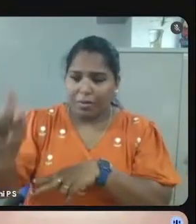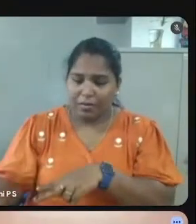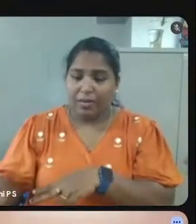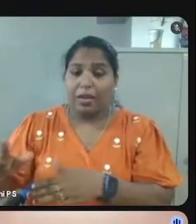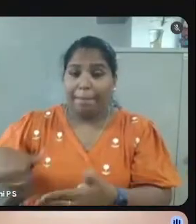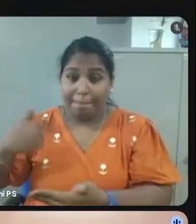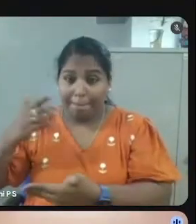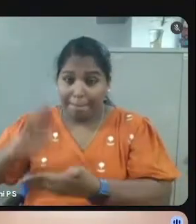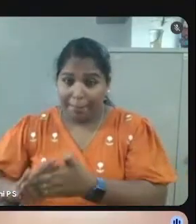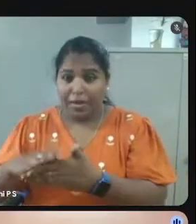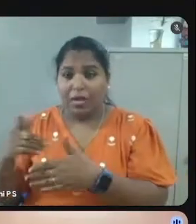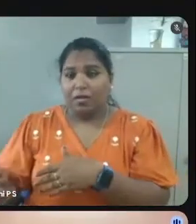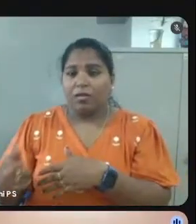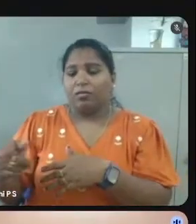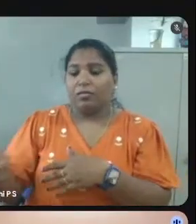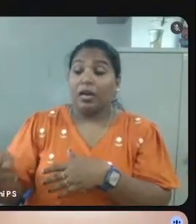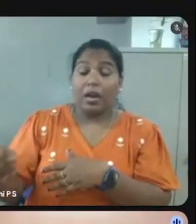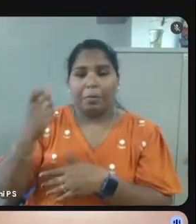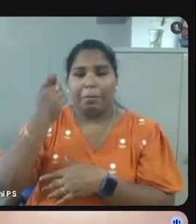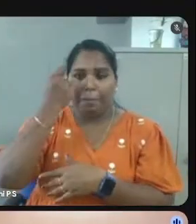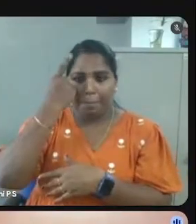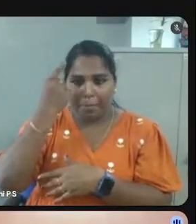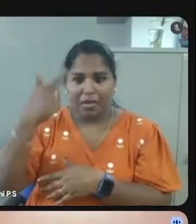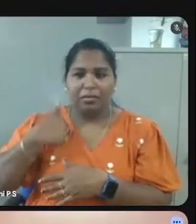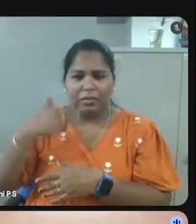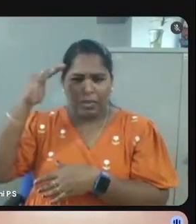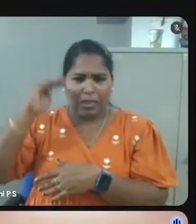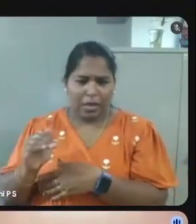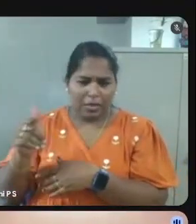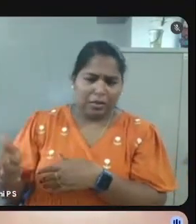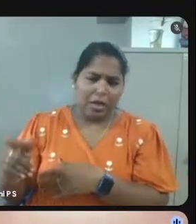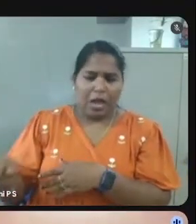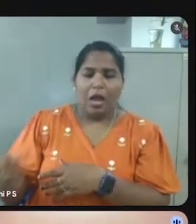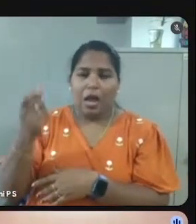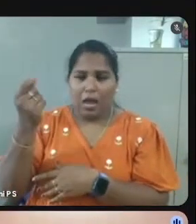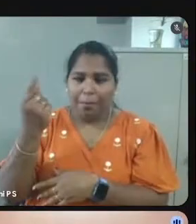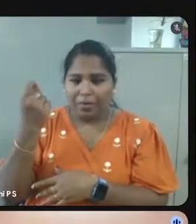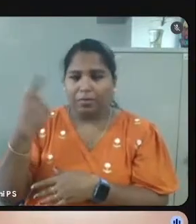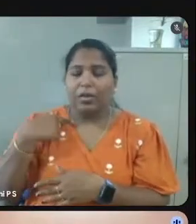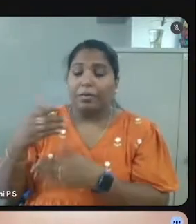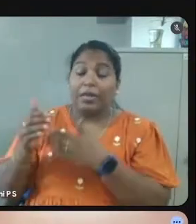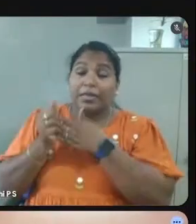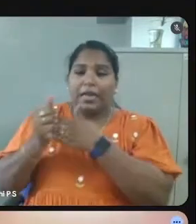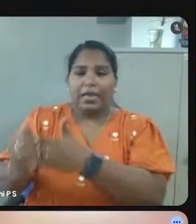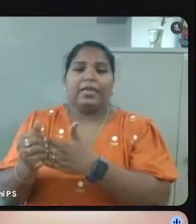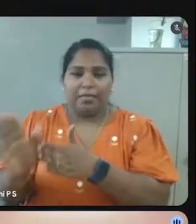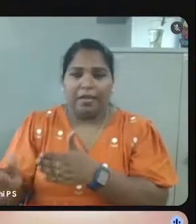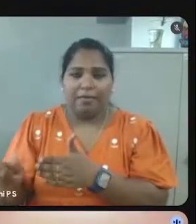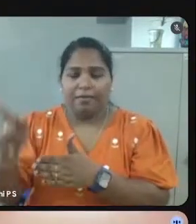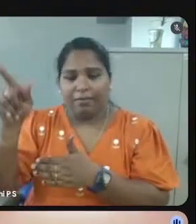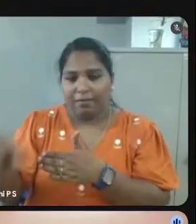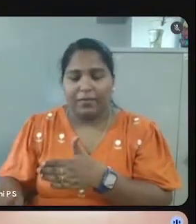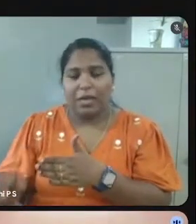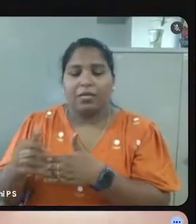കഴിക്കുമ്പോ പിന്നെ കുറച്ച് ഇവർ മനസ്സിലാക്കും, അവർക്ക് കുറച്ച് മനസ്സിലാക്കും. അപ്പൊ അതൊരു കുറച്ച് നന്നായിട്ട് ഒരു ഗൈഡൻസ് ഉണ്ടായിരിക്കും. പിന്നെ